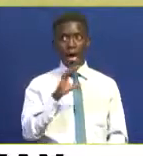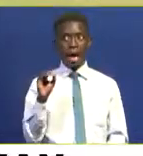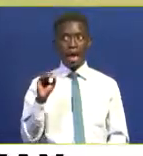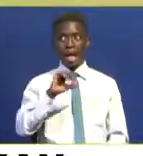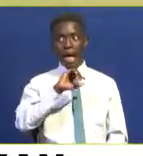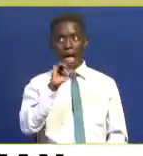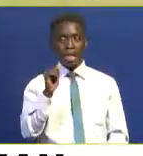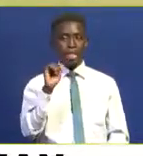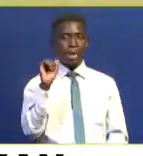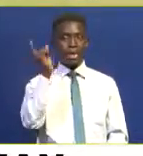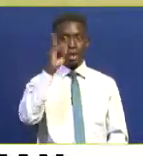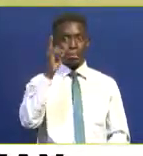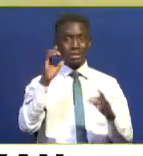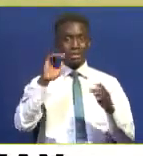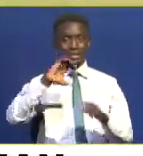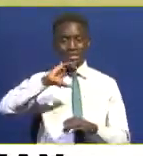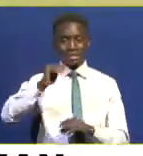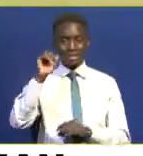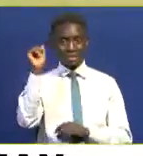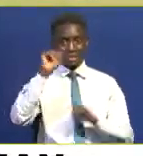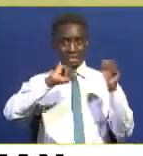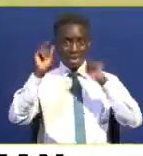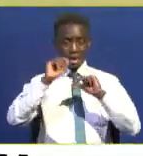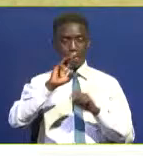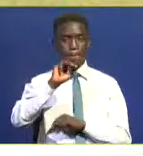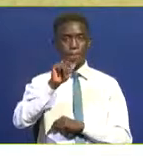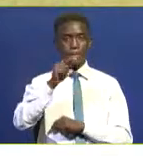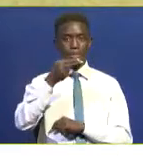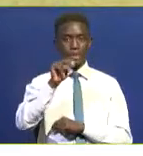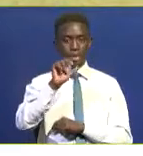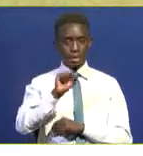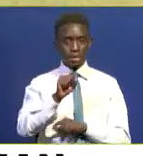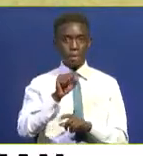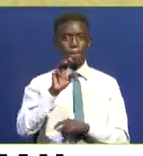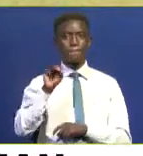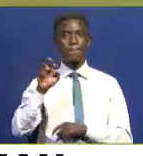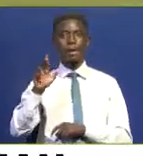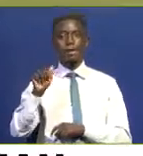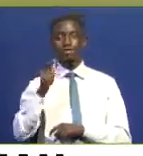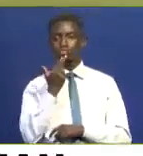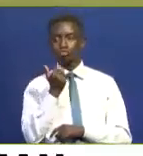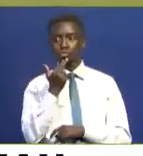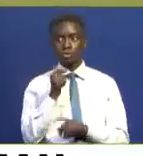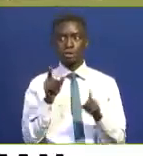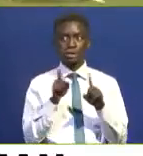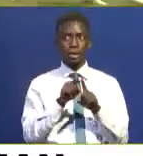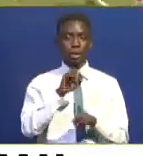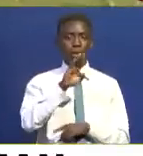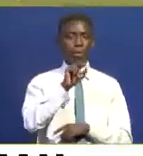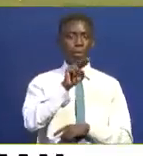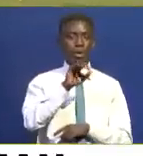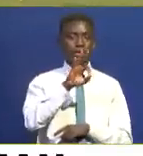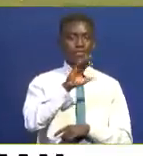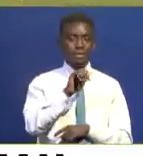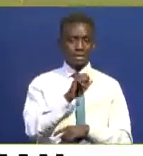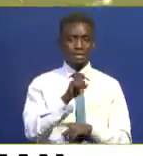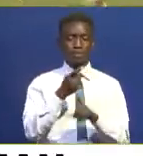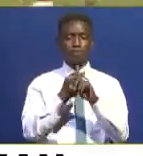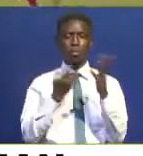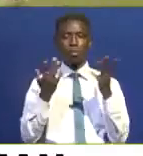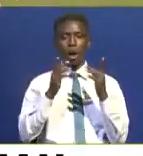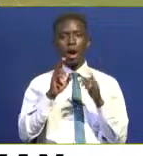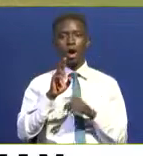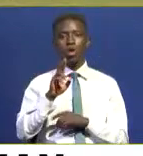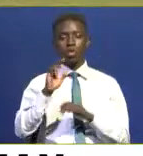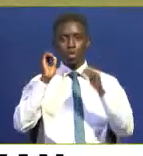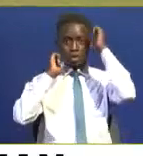Stars, Kenneth Muguna wa Kenya Police, Matthias Isogo wa Mara Sugar, Crispin Erambo wa Task FC na Boniface Mushiri wa Ulinzi Stars. Kenya